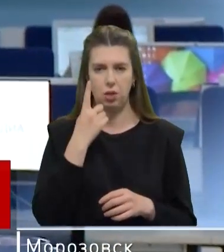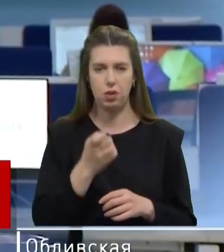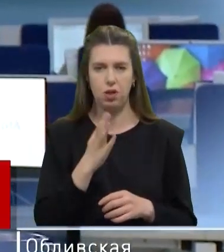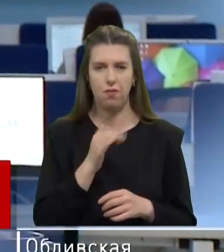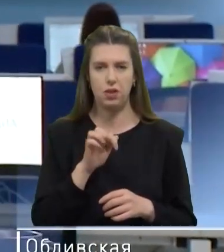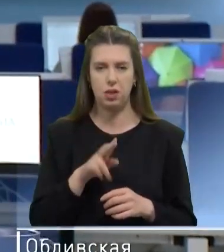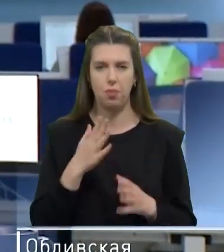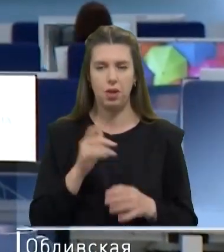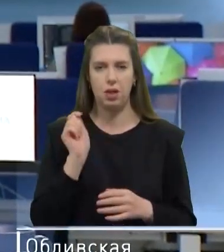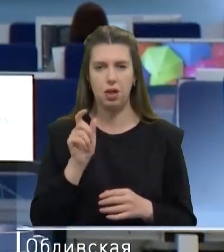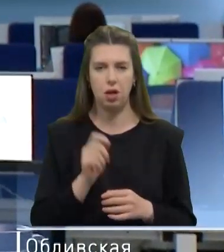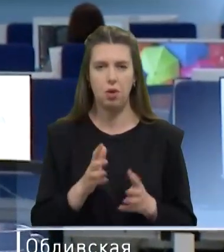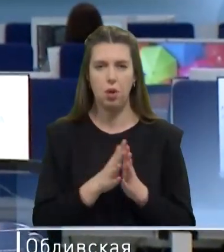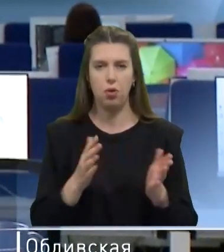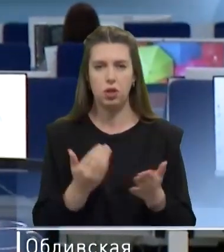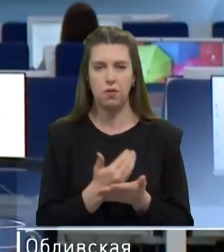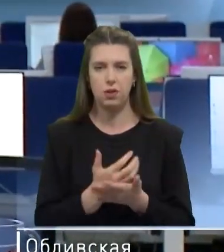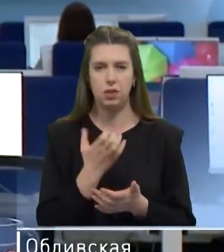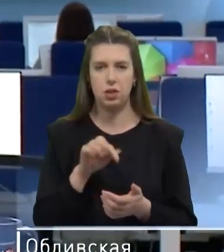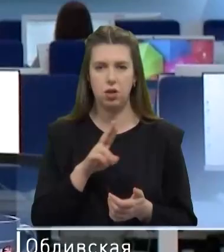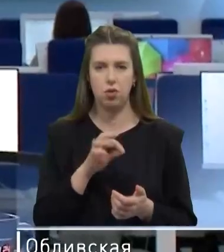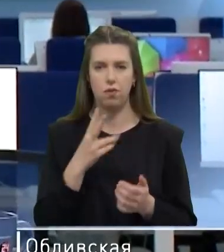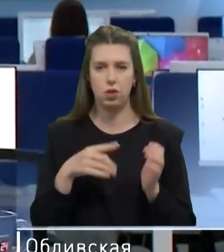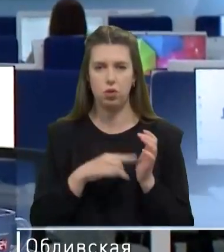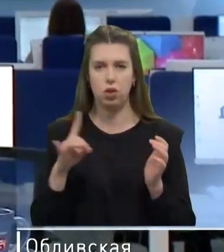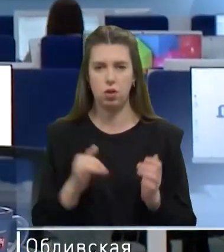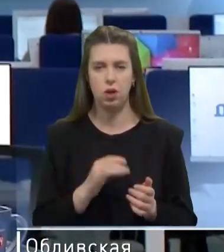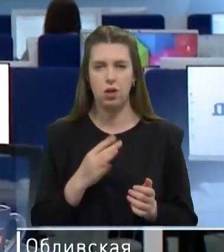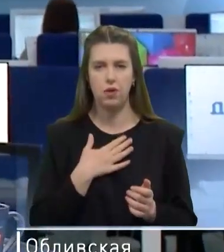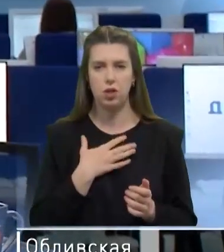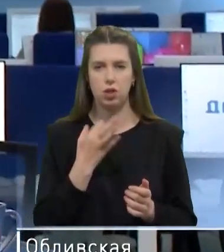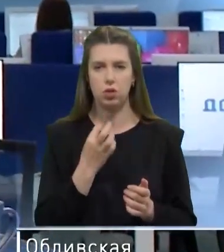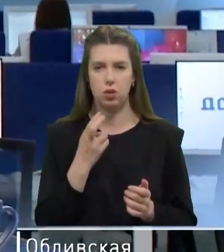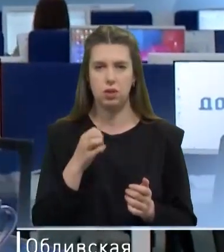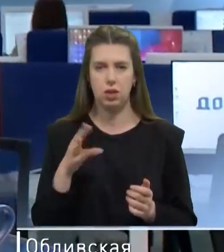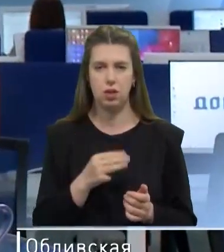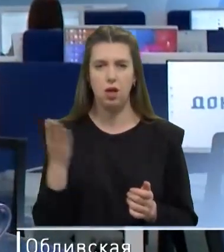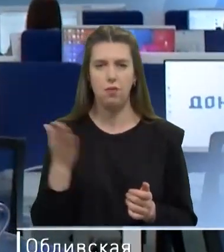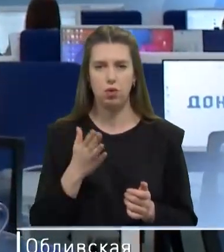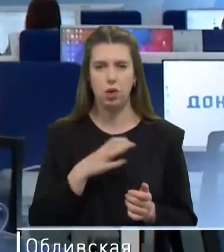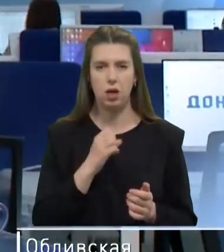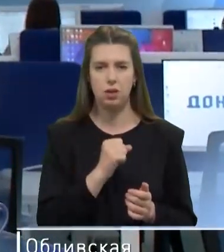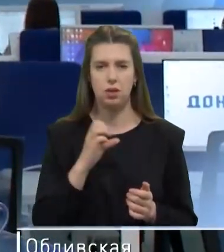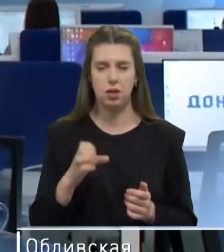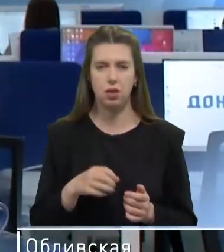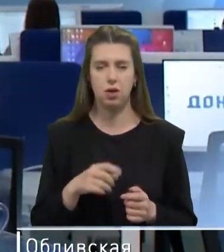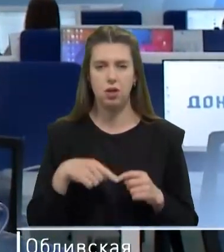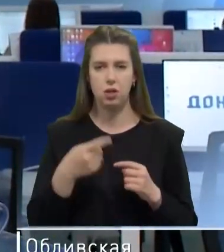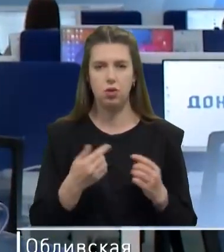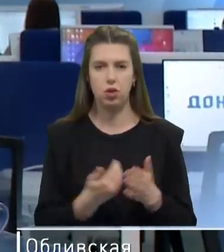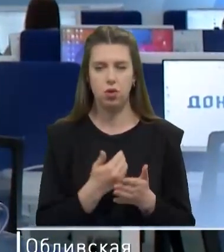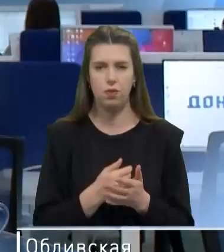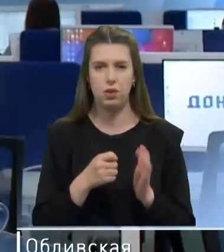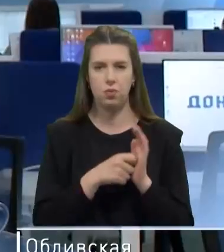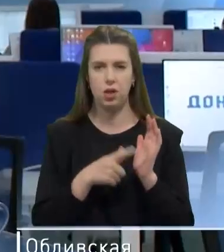в WhatsApp или Telegram. Больше новостей на сайте don24.ru и в наших соцсетях. В студии была Ася Скрынникова. Следующий выпуск